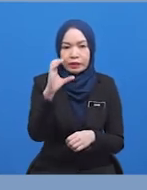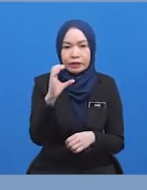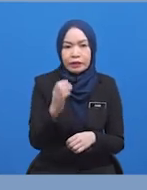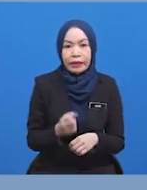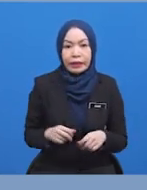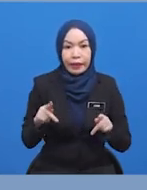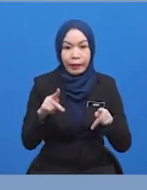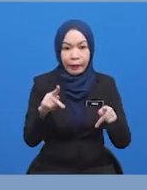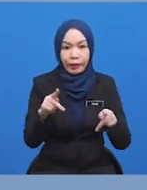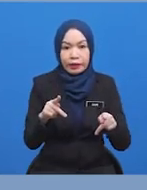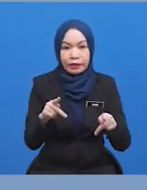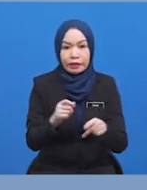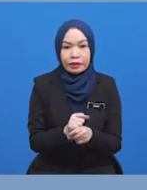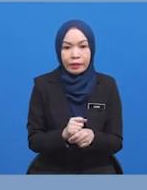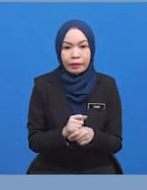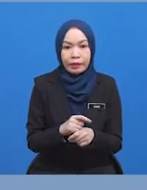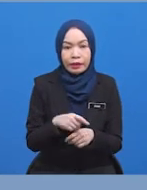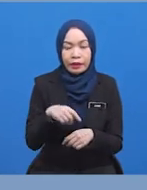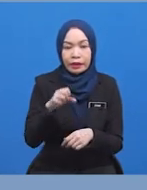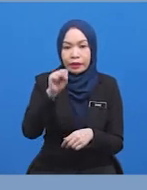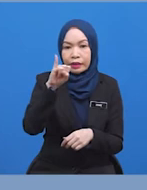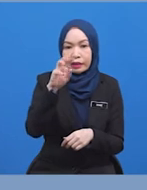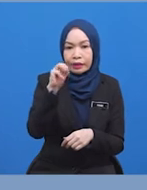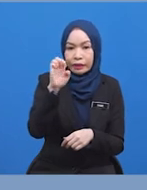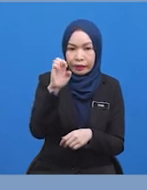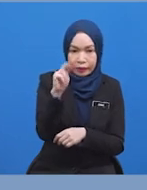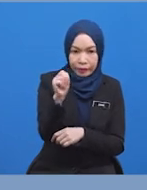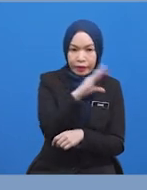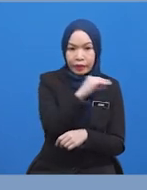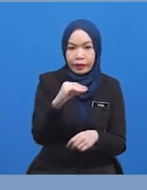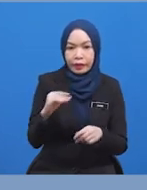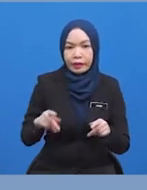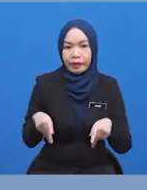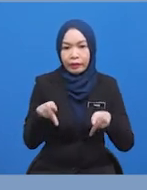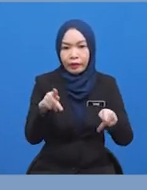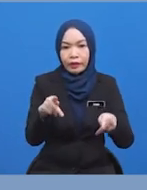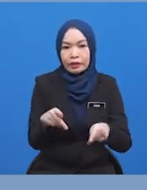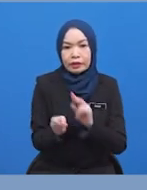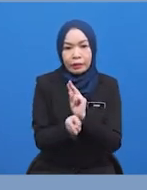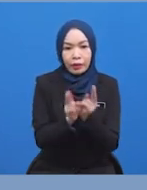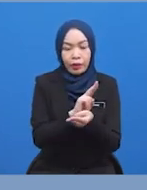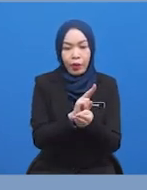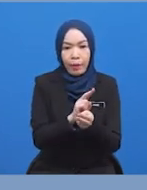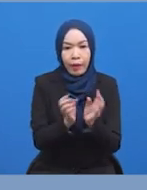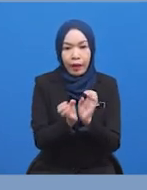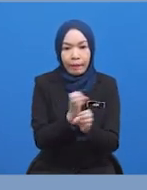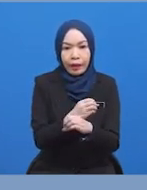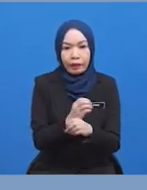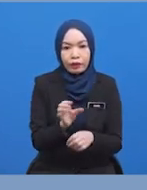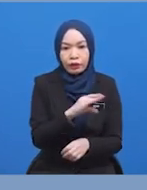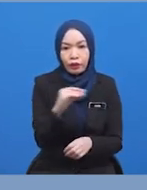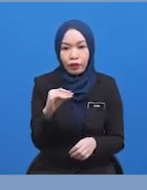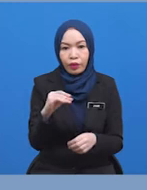penyiminan, D, proses perubahan bentuk dan kandungan batuan disebabkan oleh